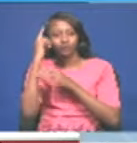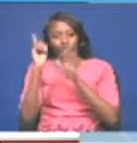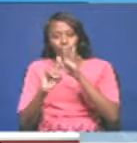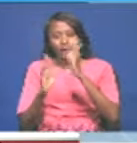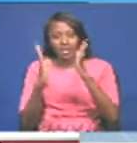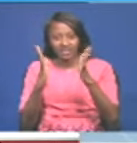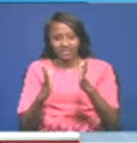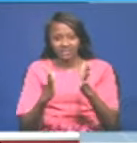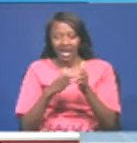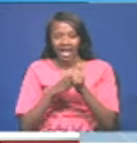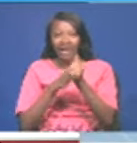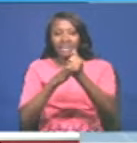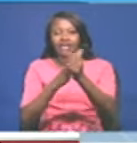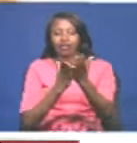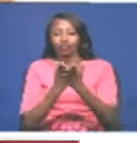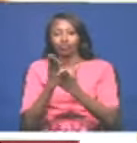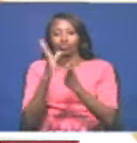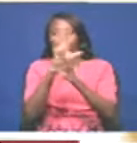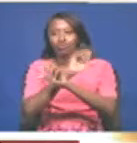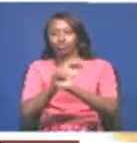na Rais William Ruto.